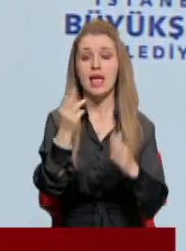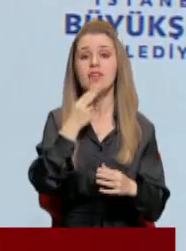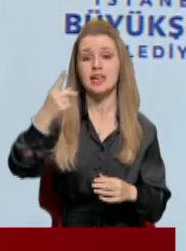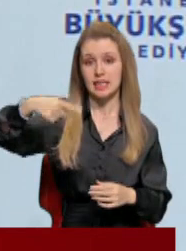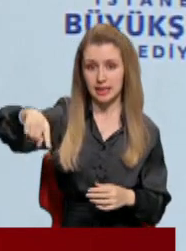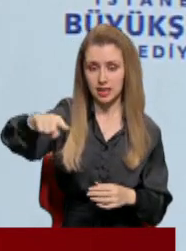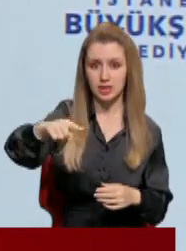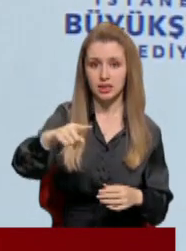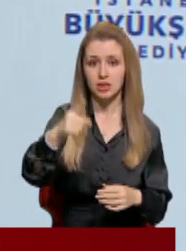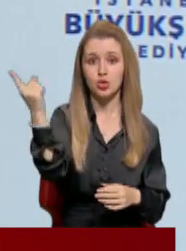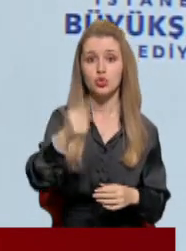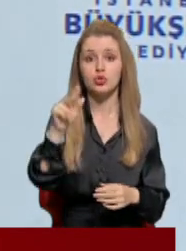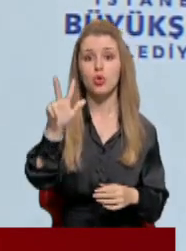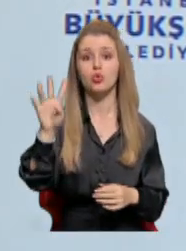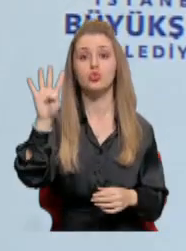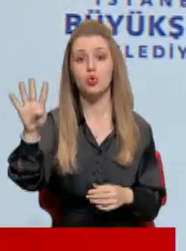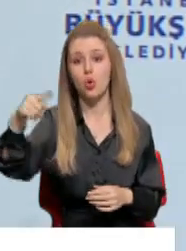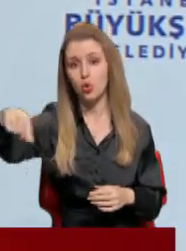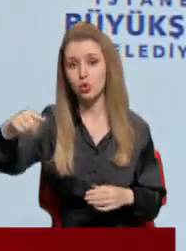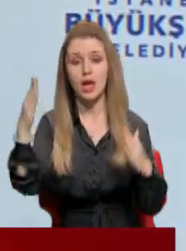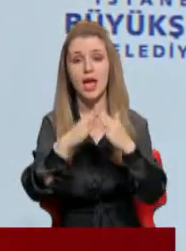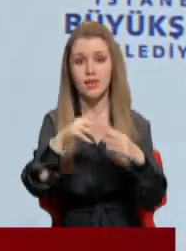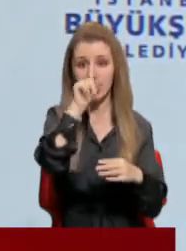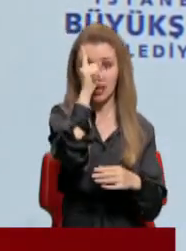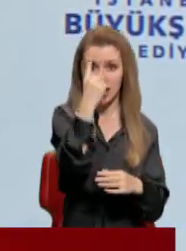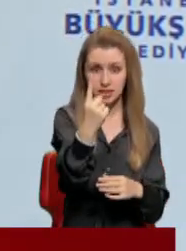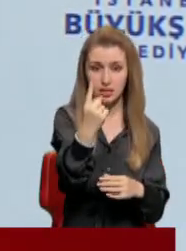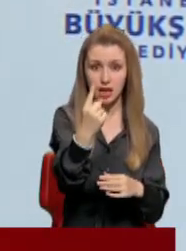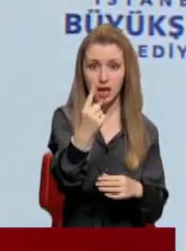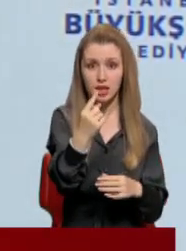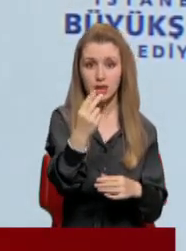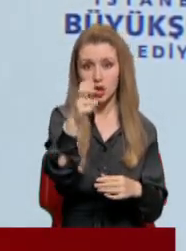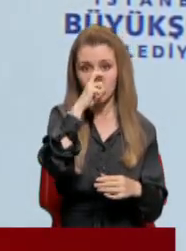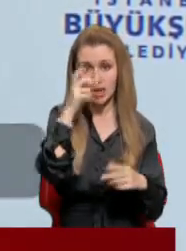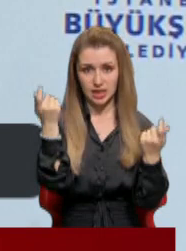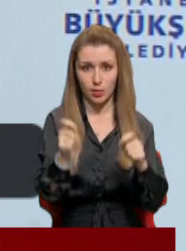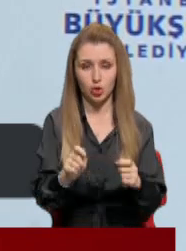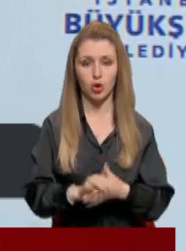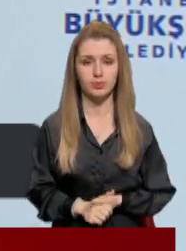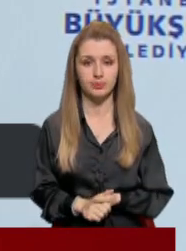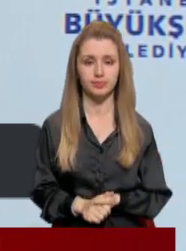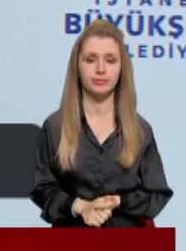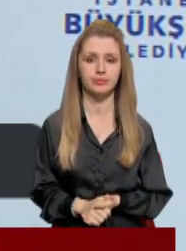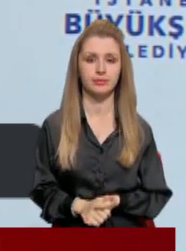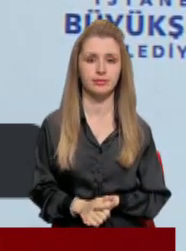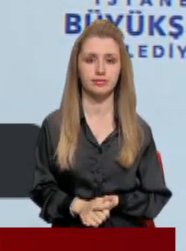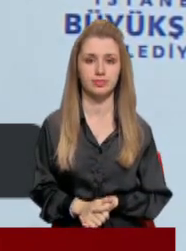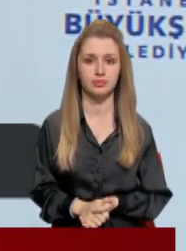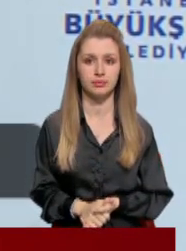kadınlarının %34'ü evde yalnızken doğalgazı kapatıyor.